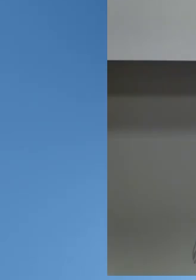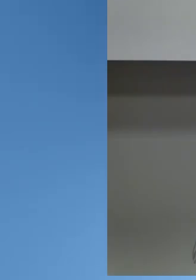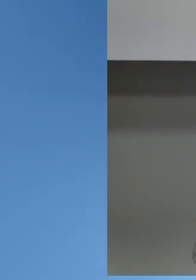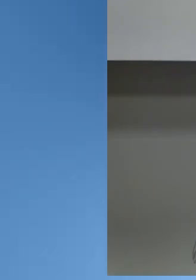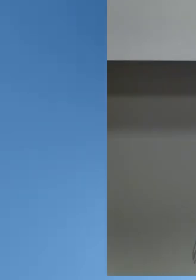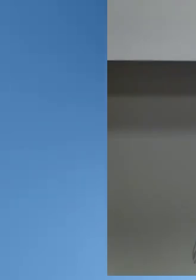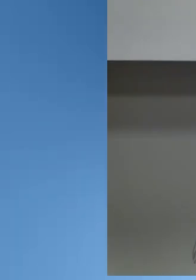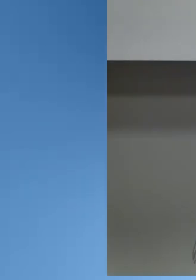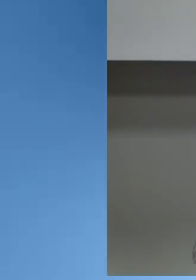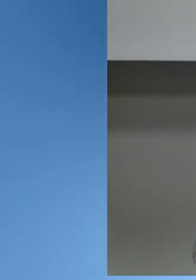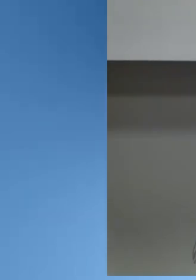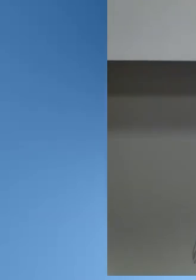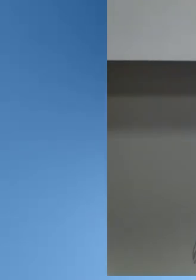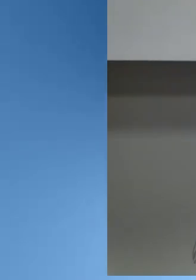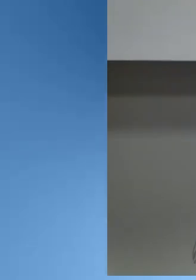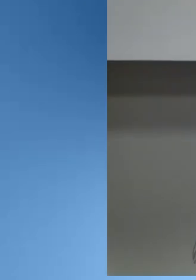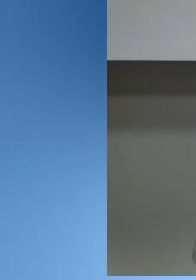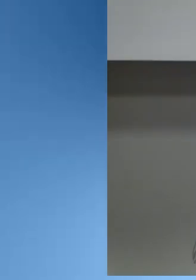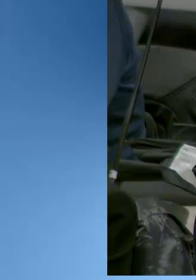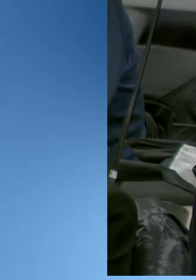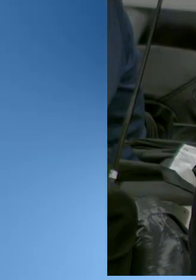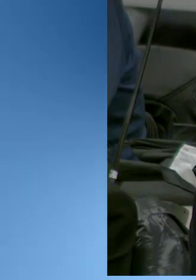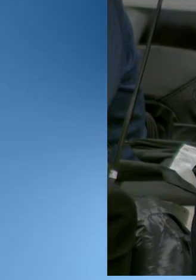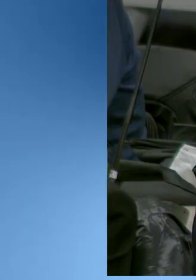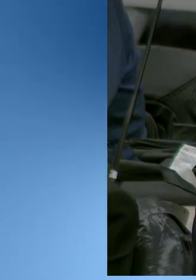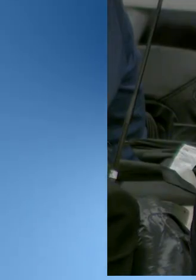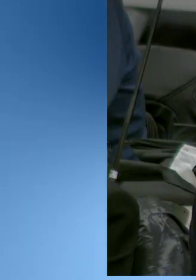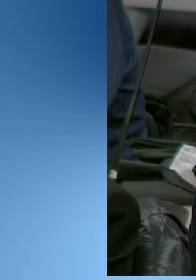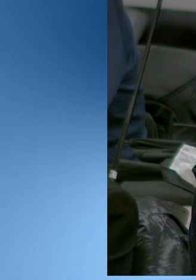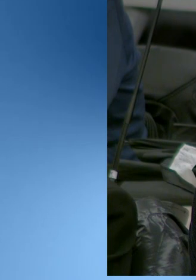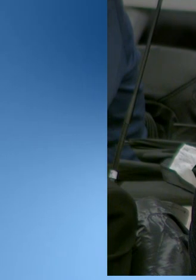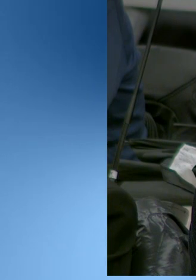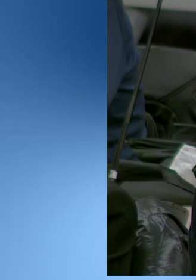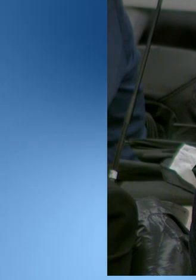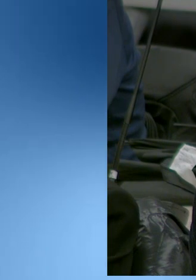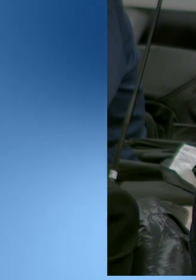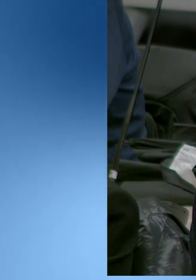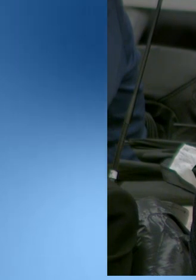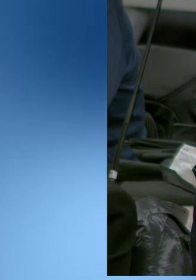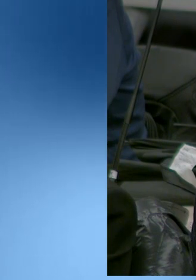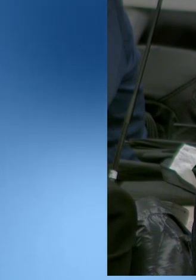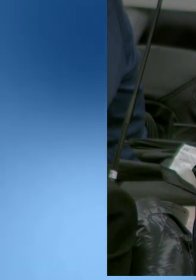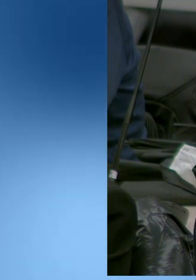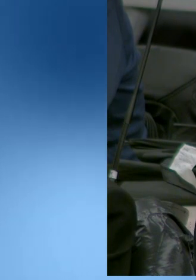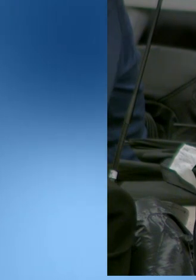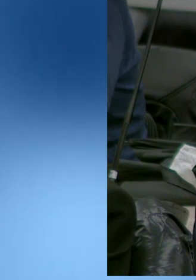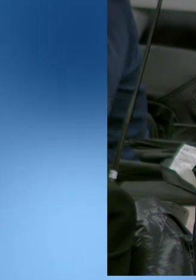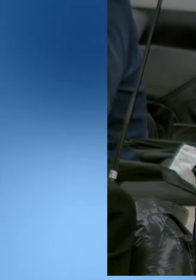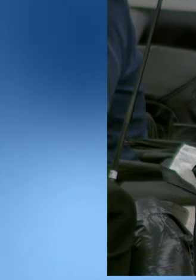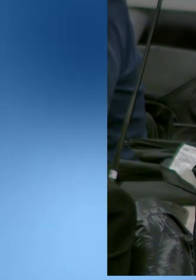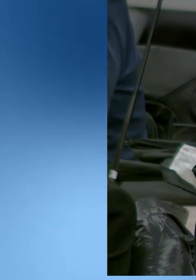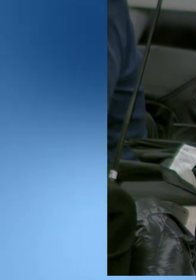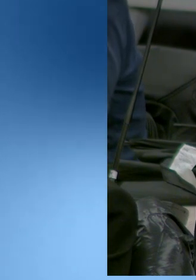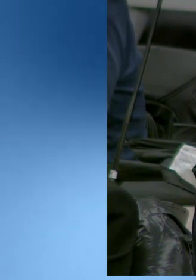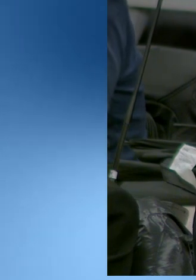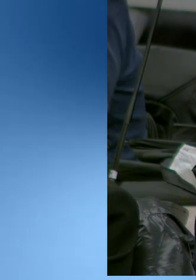Monsieur Carignon oui monsieur le Maire sur ce point bon Nicolas Pinel a fait des réflexions à la Conférence des présidents qui qui vont dans ce sens mais moi je je je